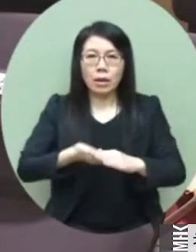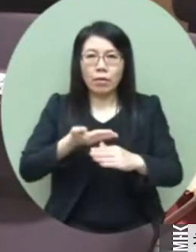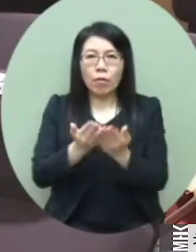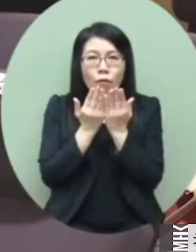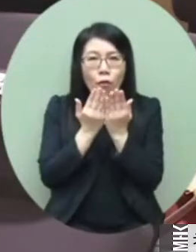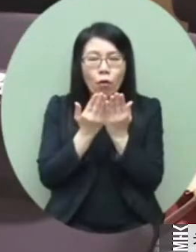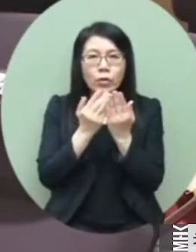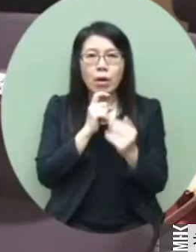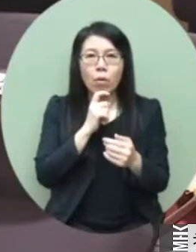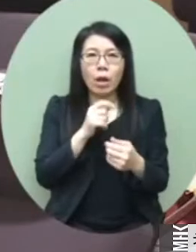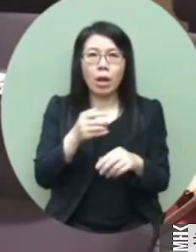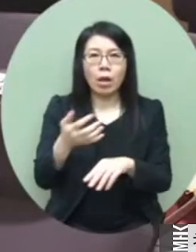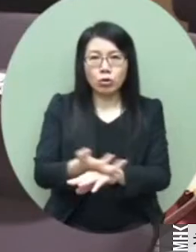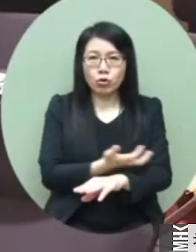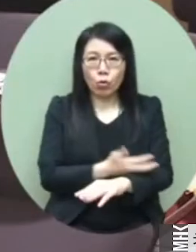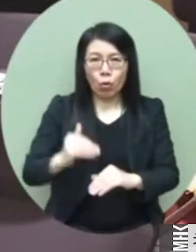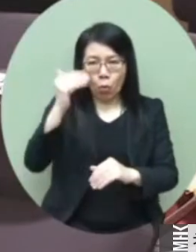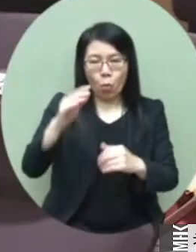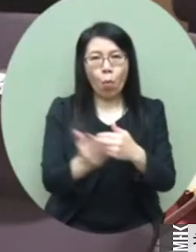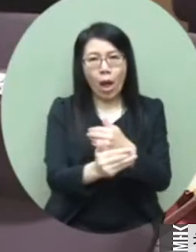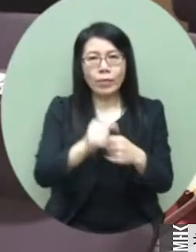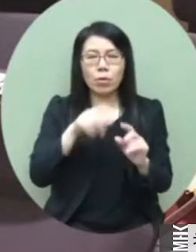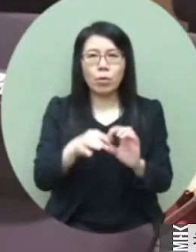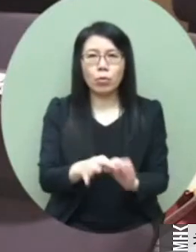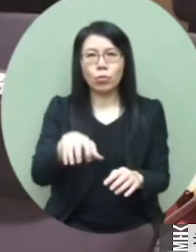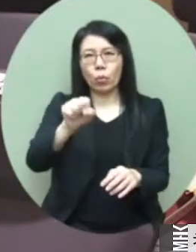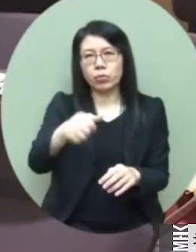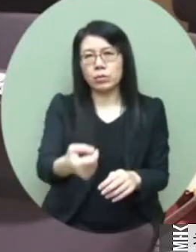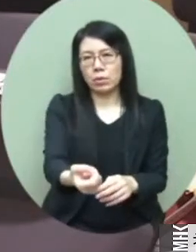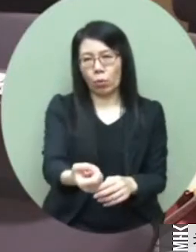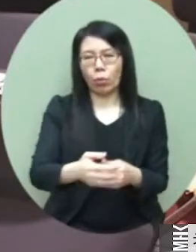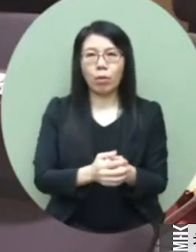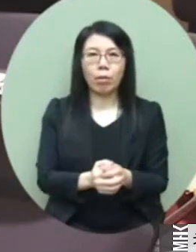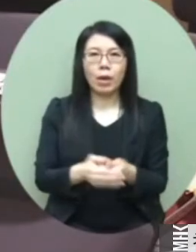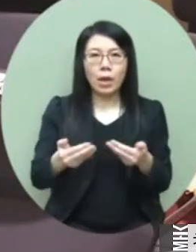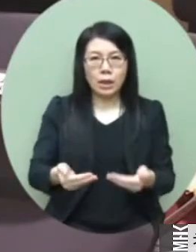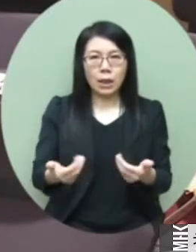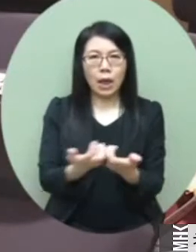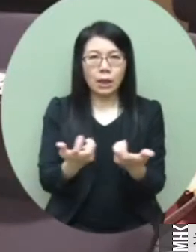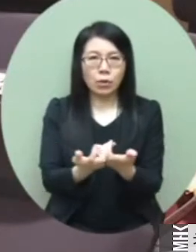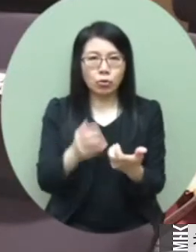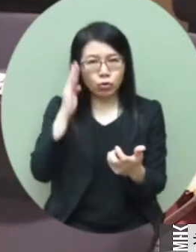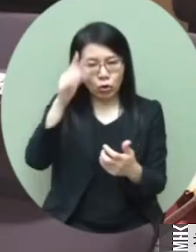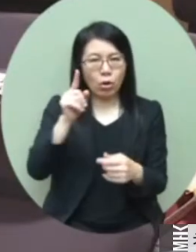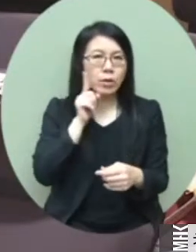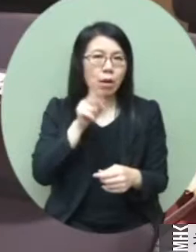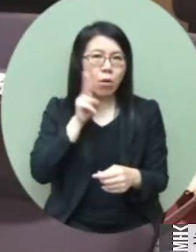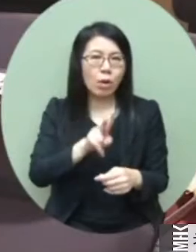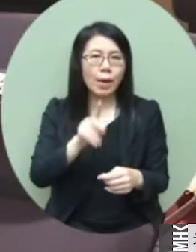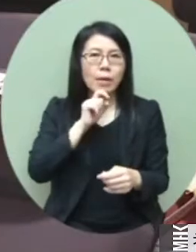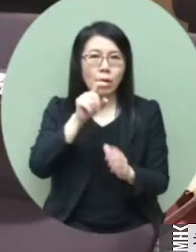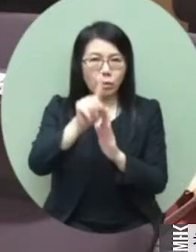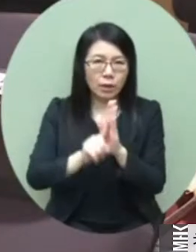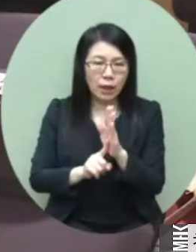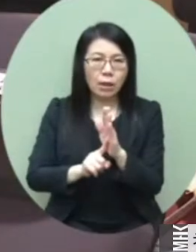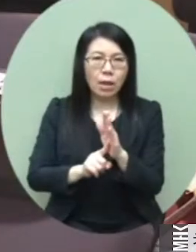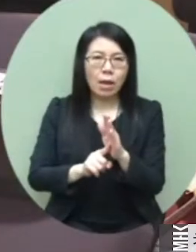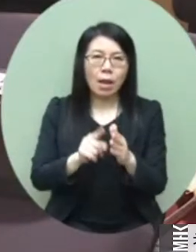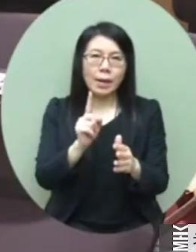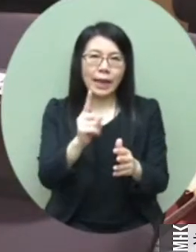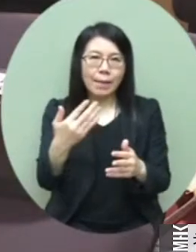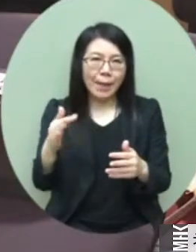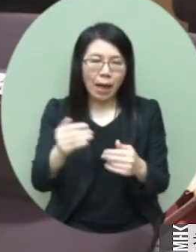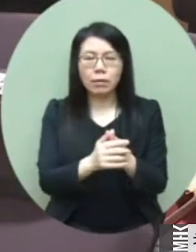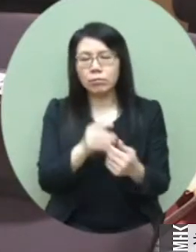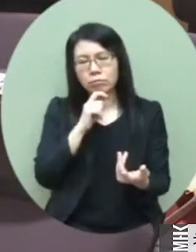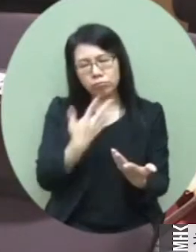空晒啦，竹篙灣一啲檢疫措施都比較少人用啦。咁其實而家個數字未來1、2個禮拜可能真係跌到3位數啦。有冇機會